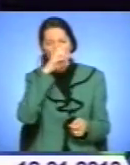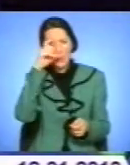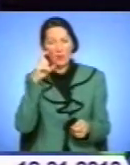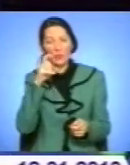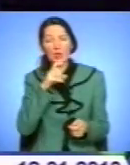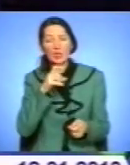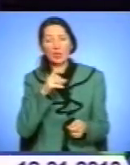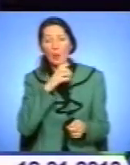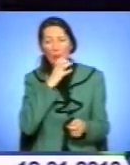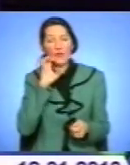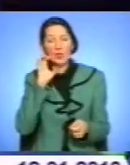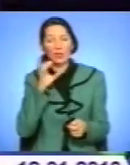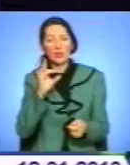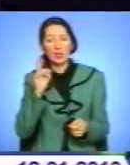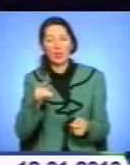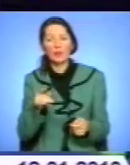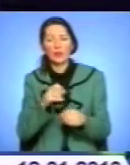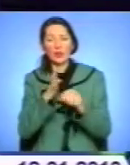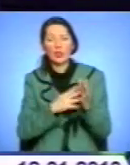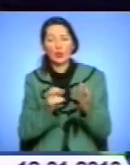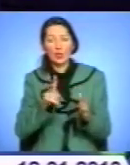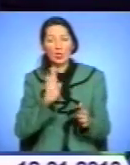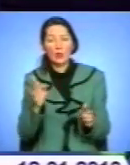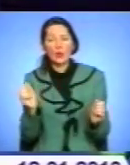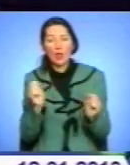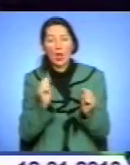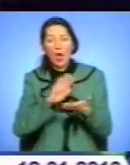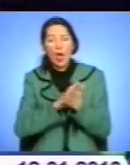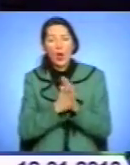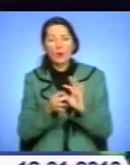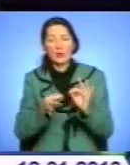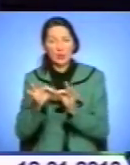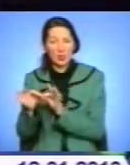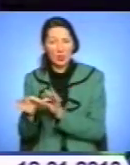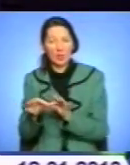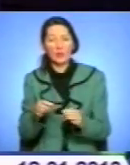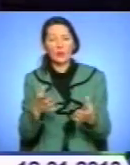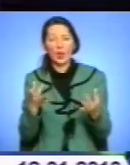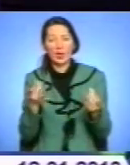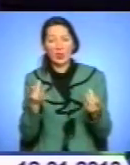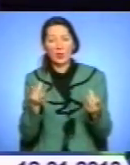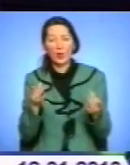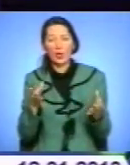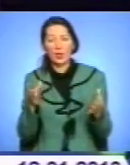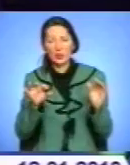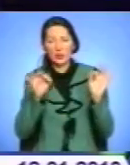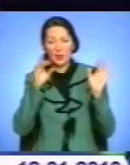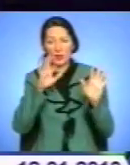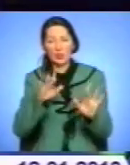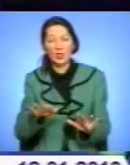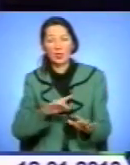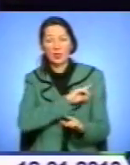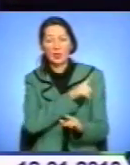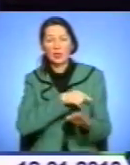Тернопільщині очікують складні погодні умови. Вночі сильний сніг, вдень сніг, мокрий сніг, місцями сильний. Вітер